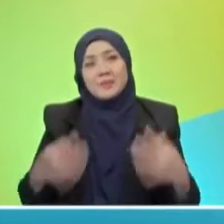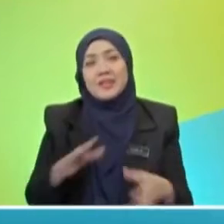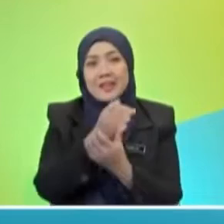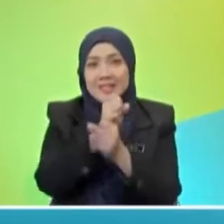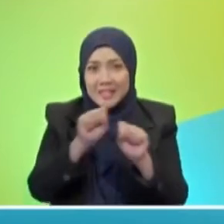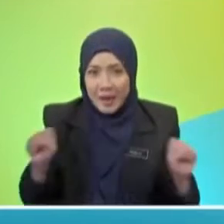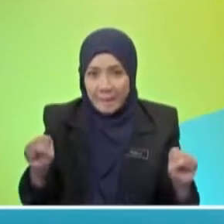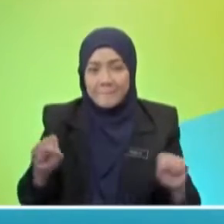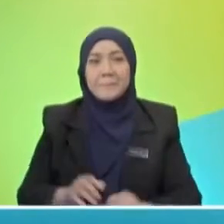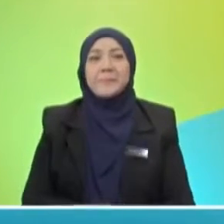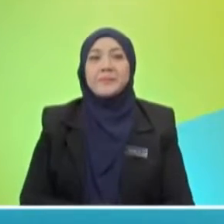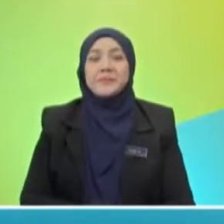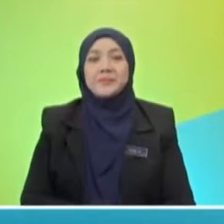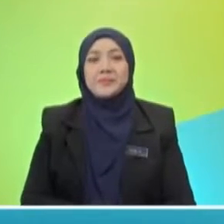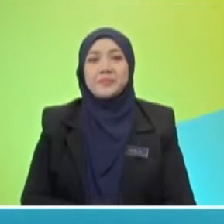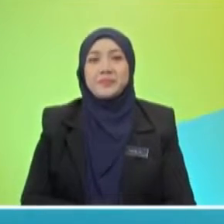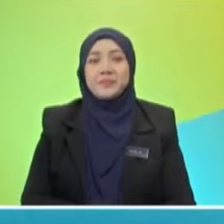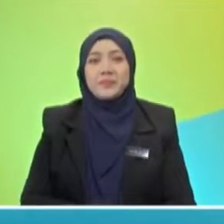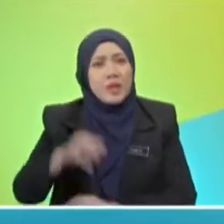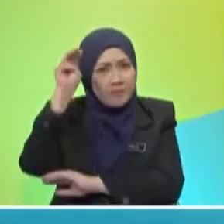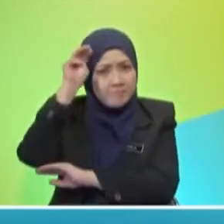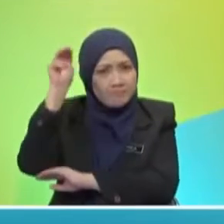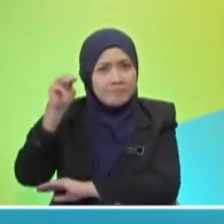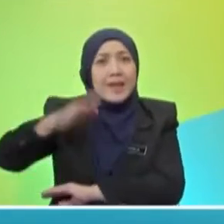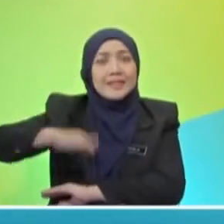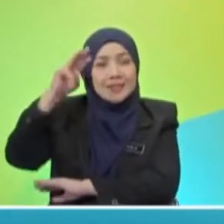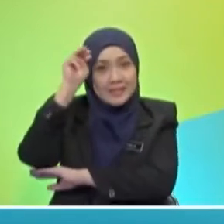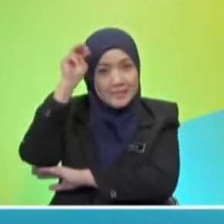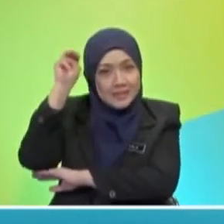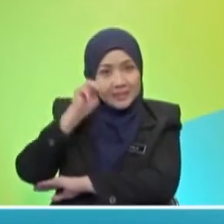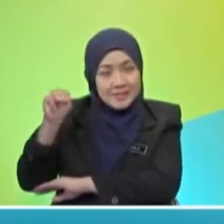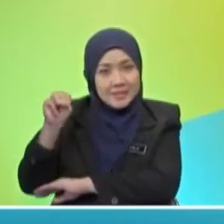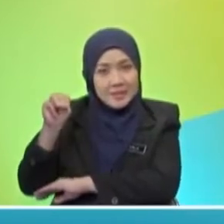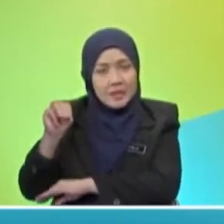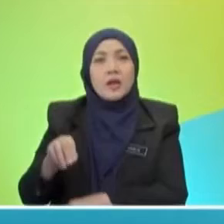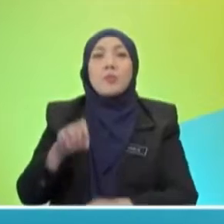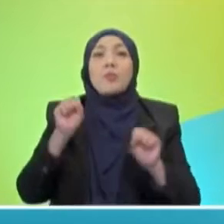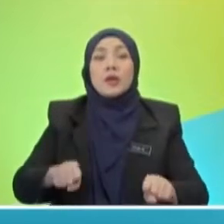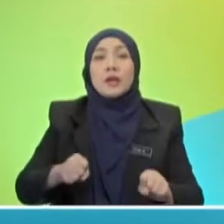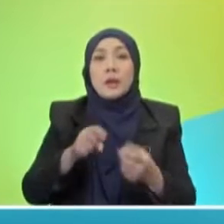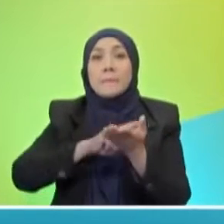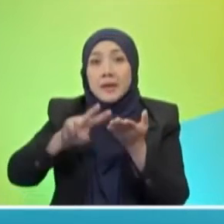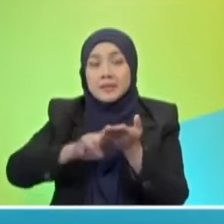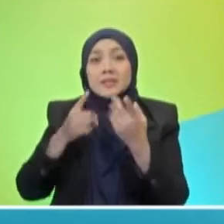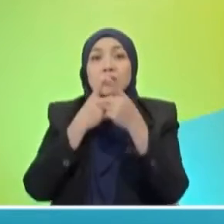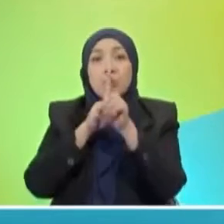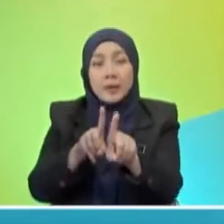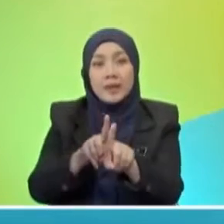murid-murid cikgu hari ini. Bagus. Baik, Munzir. Bacakan jawapan kamu yang telah ditulis sebentar tadi.